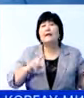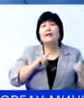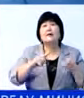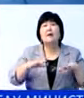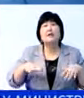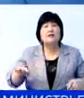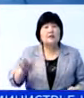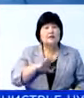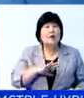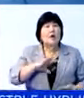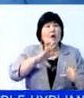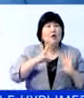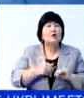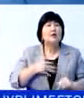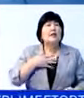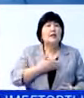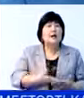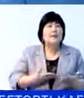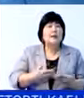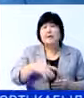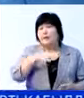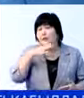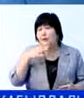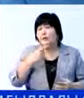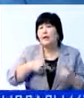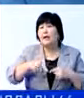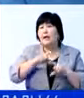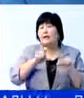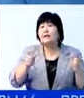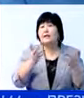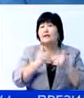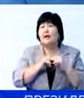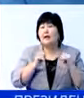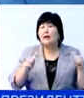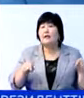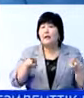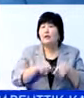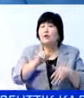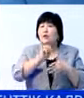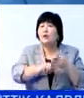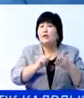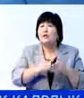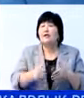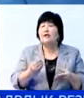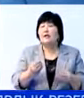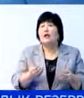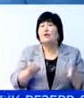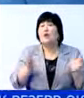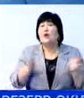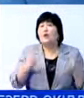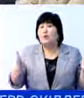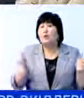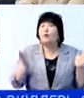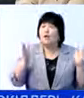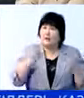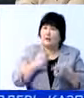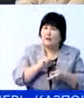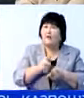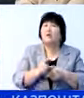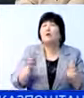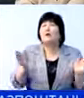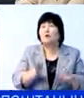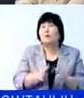өтті. Түйткілді тұстар баршылық, кәсіп нысандарының саны артқанымен түсетін салық көбеюдің орнына қайта төмендеген.